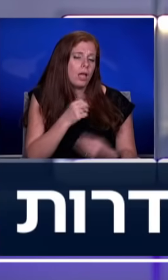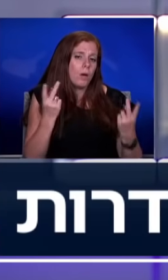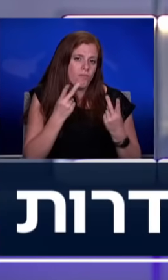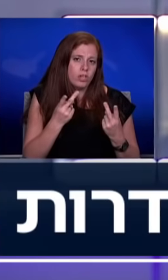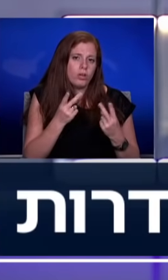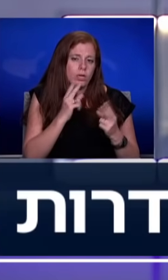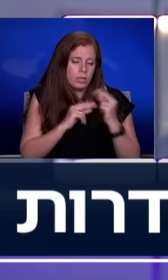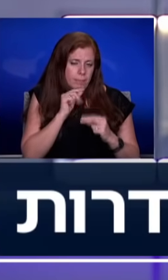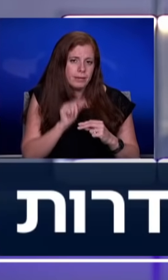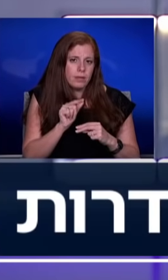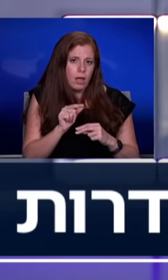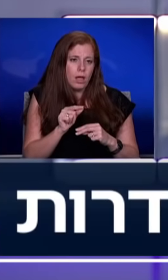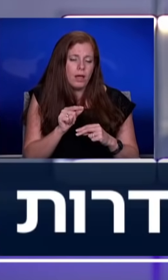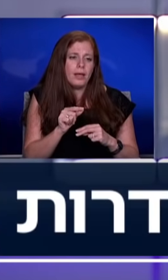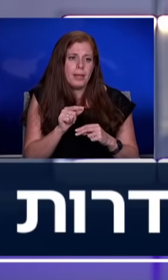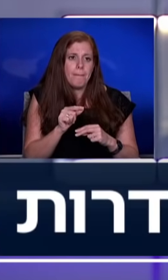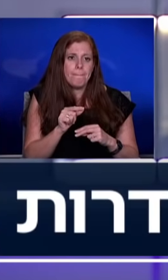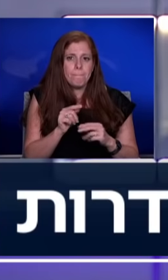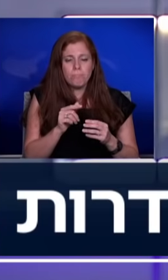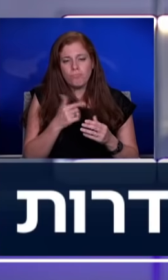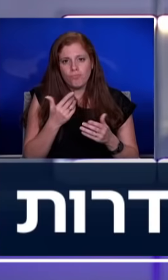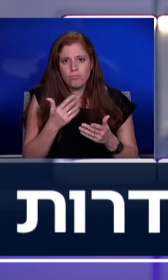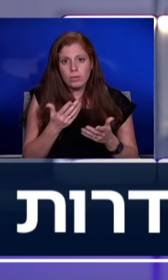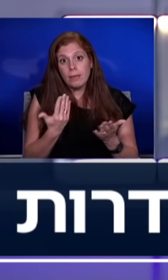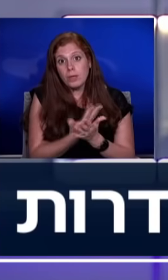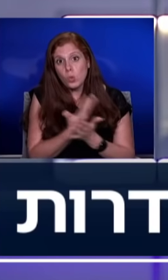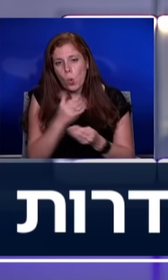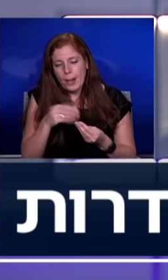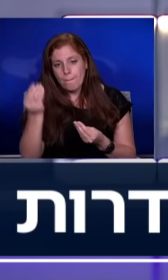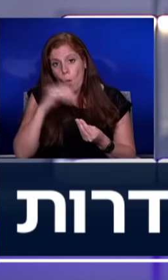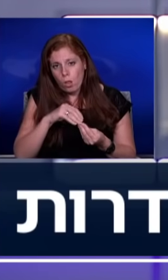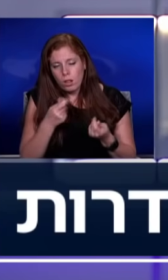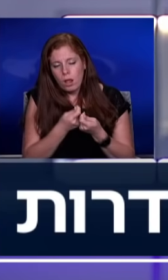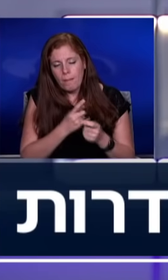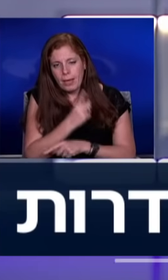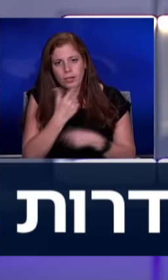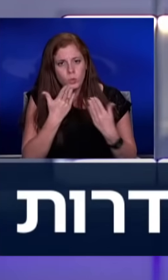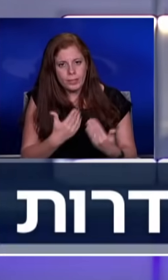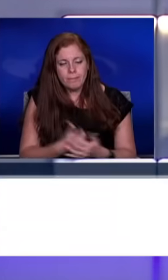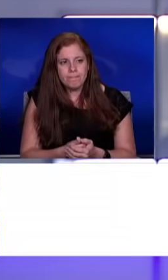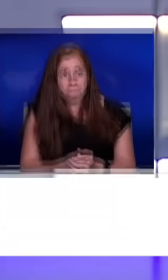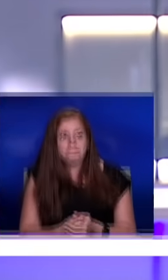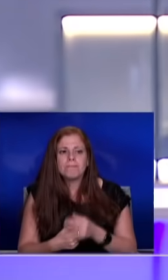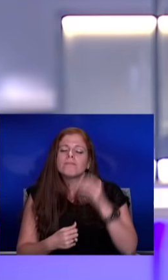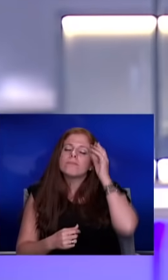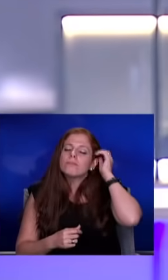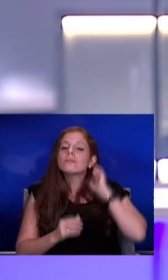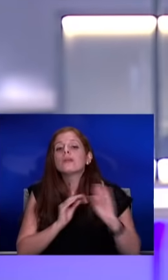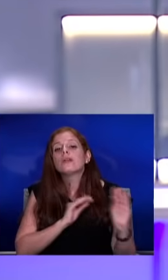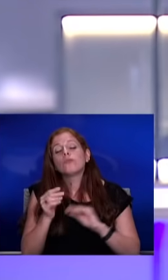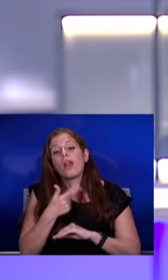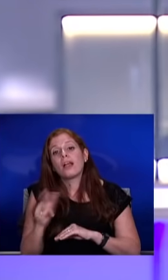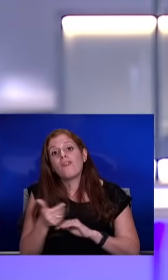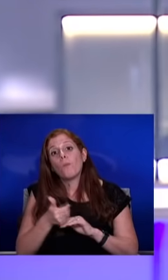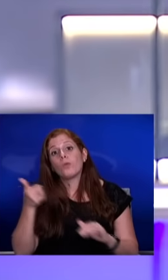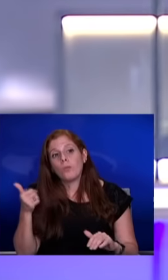איתנו, אלינו, במידה ויהיו עדכונים נוספים לגבי הירי הזה. תודה. נמשיך לכתבה שהכנת מוקדם יותר. ביום